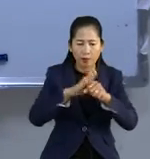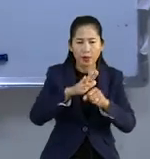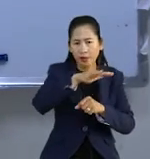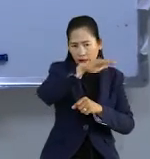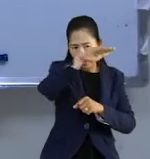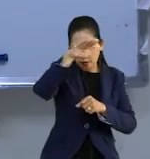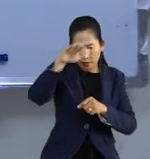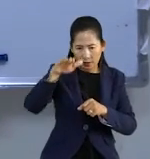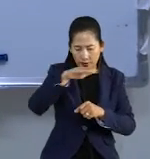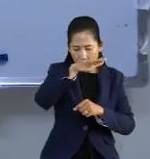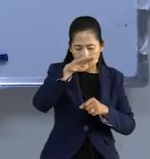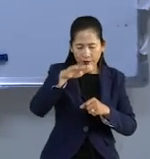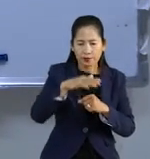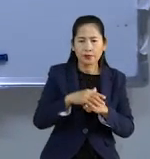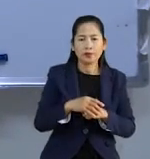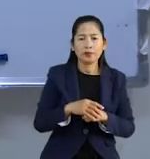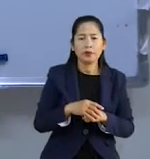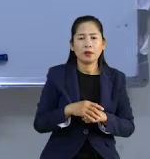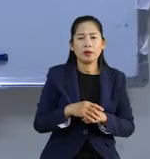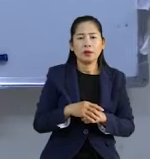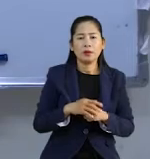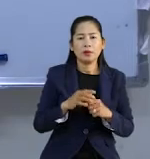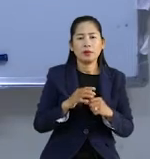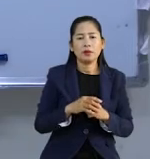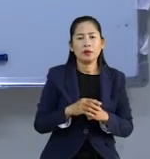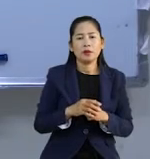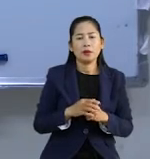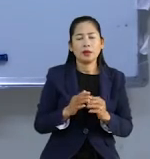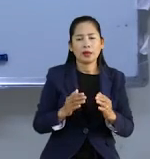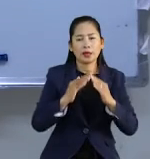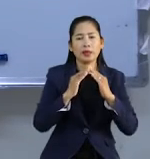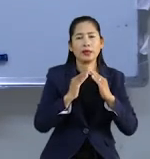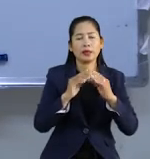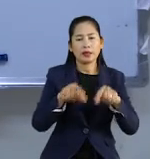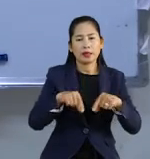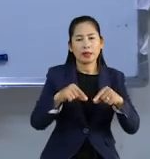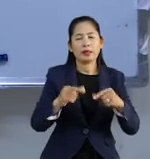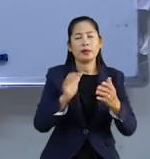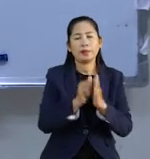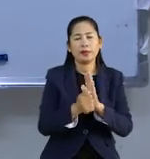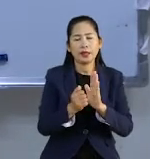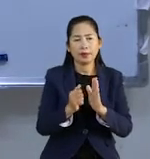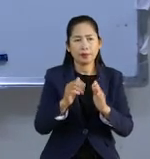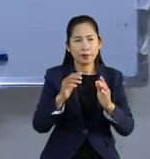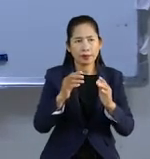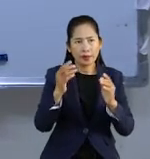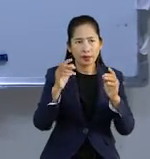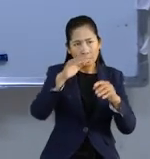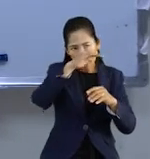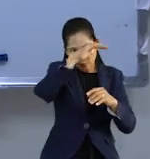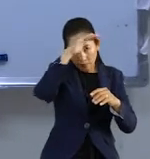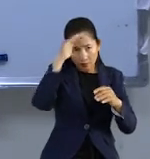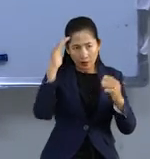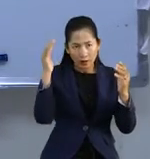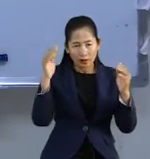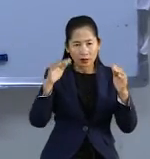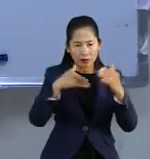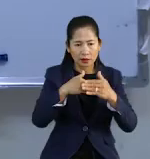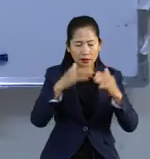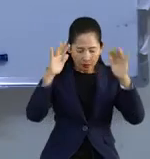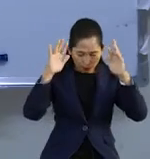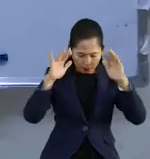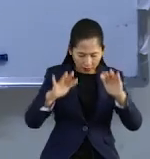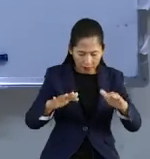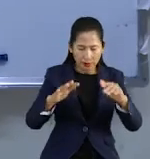ปิ้งเมฆอ่ะพี่เจ๊ปัจจัยการเป็นนักการการเป็นนะก่อนบาดเป็นเมฆรกอลนั้นเพลียงก่อน